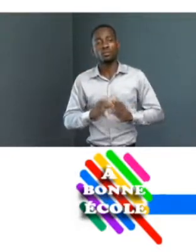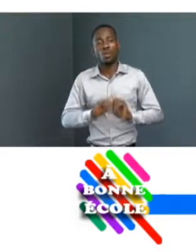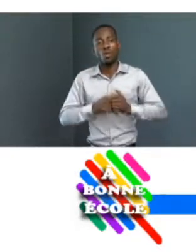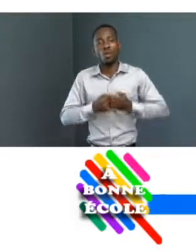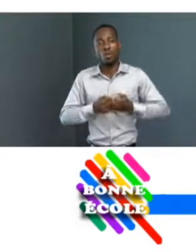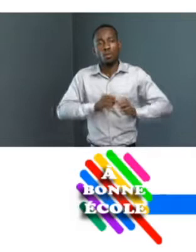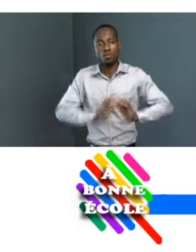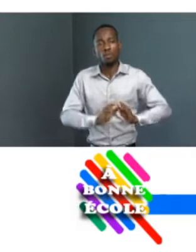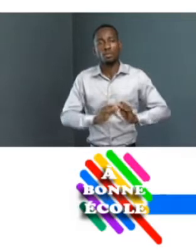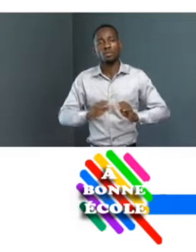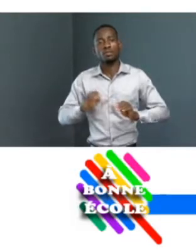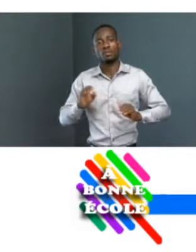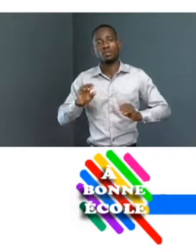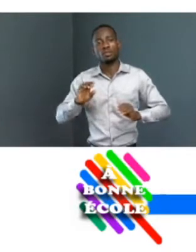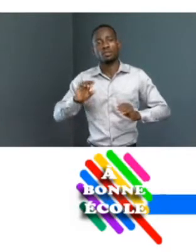Comment se manifeste